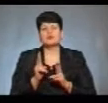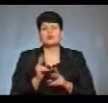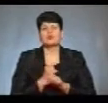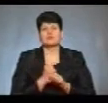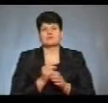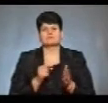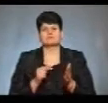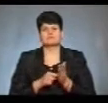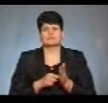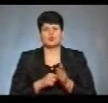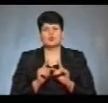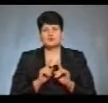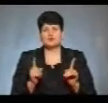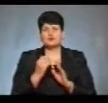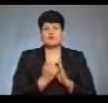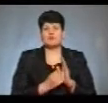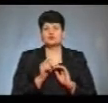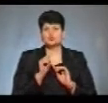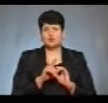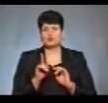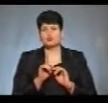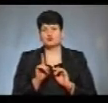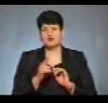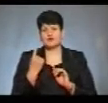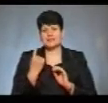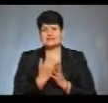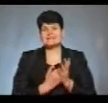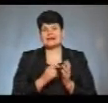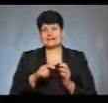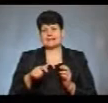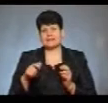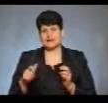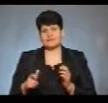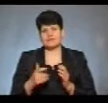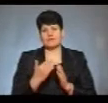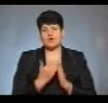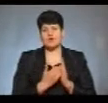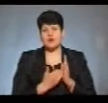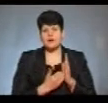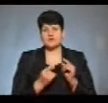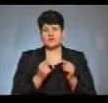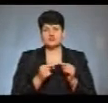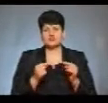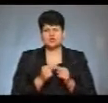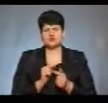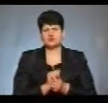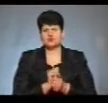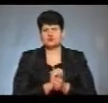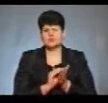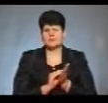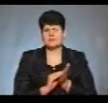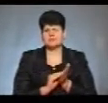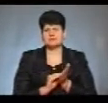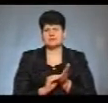Ну, особливості програм в тому, що, ну, наприклад, одні з кандидатів програма дуже чітко, суха, виписана,